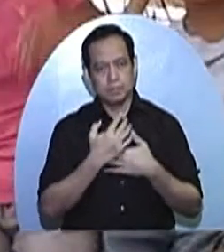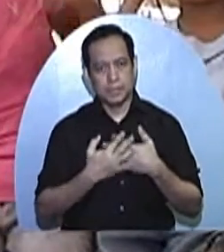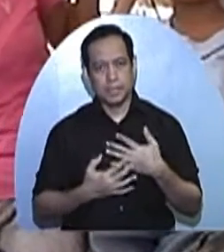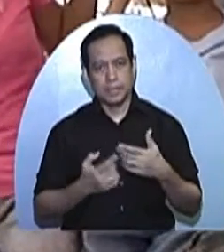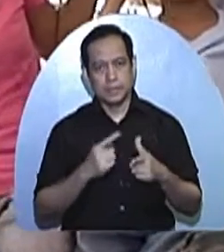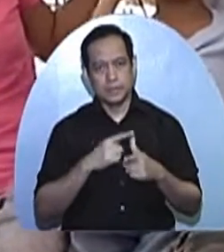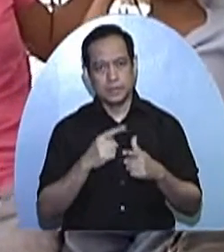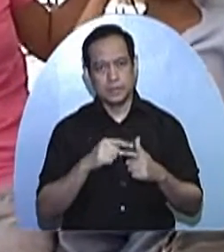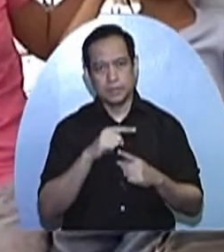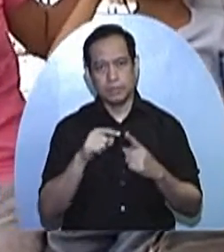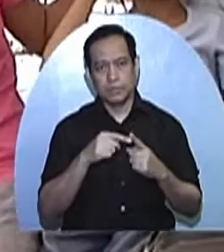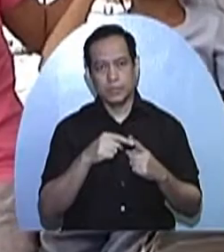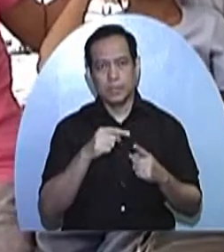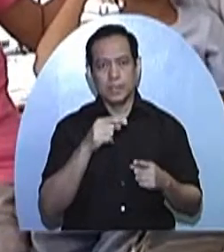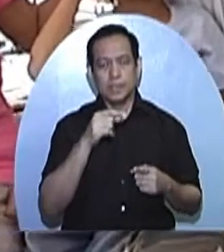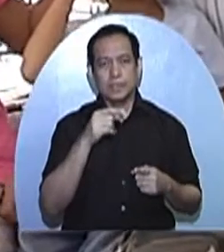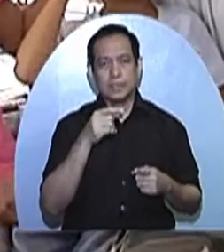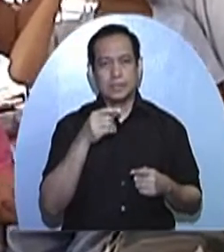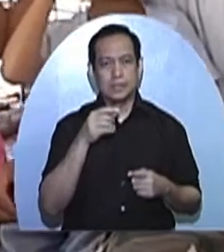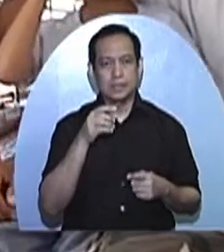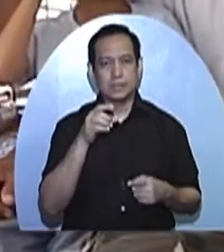nung umiinom po siya noon,